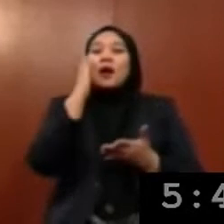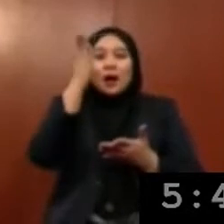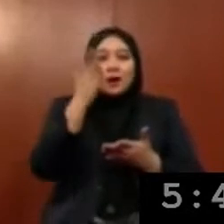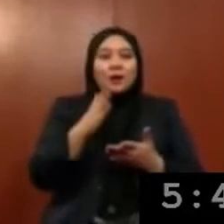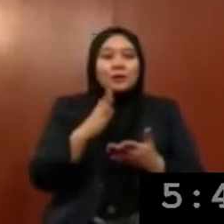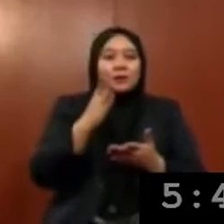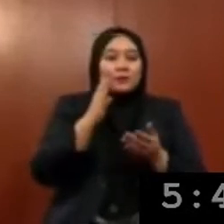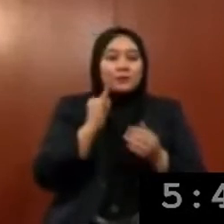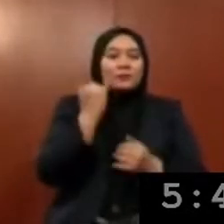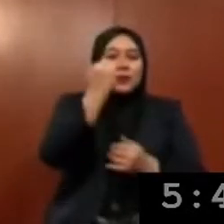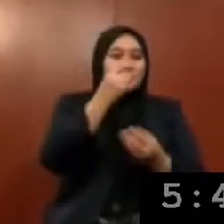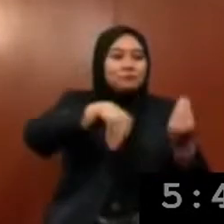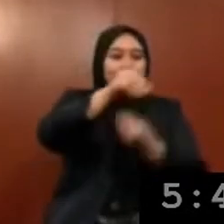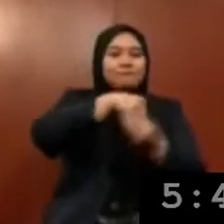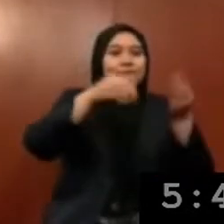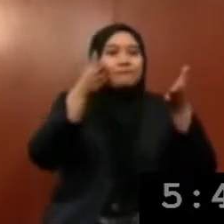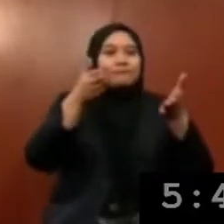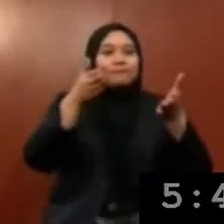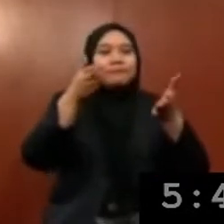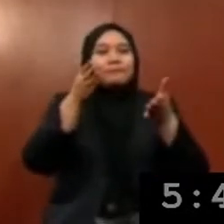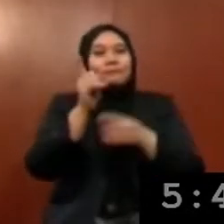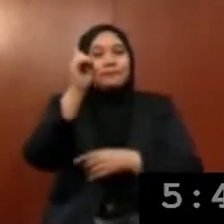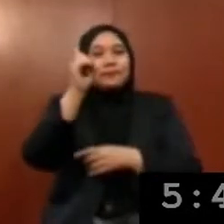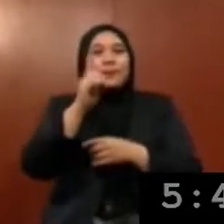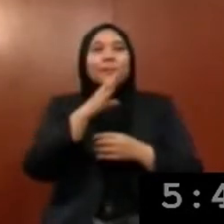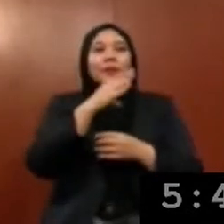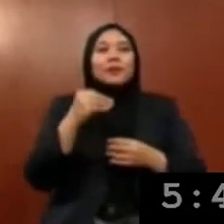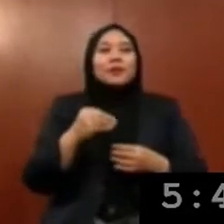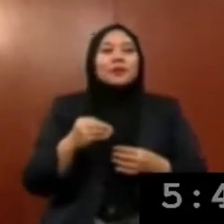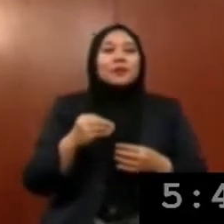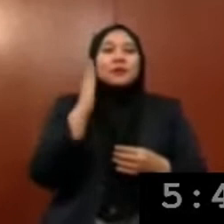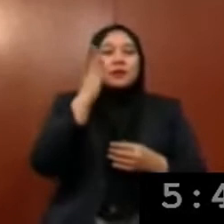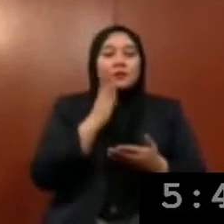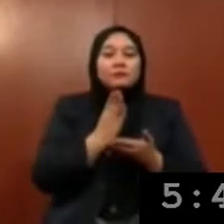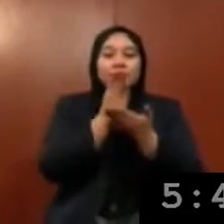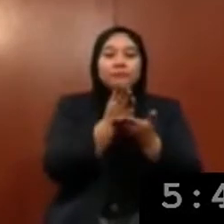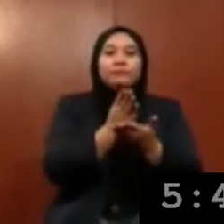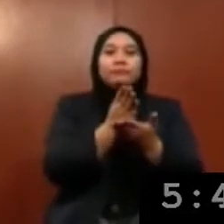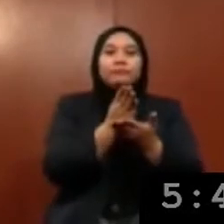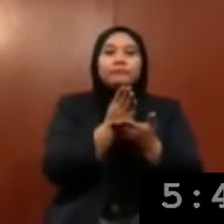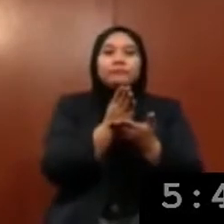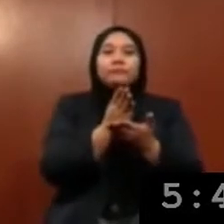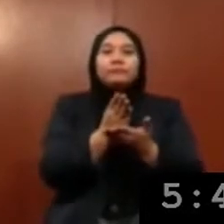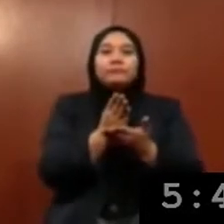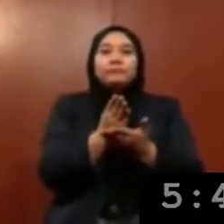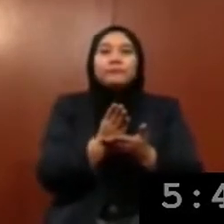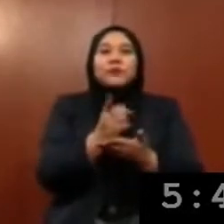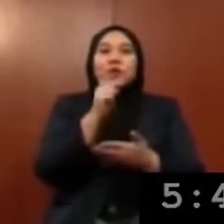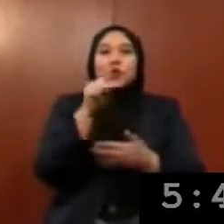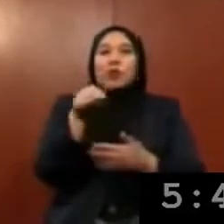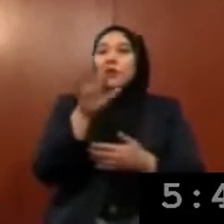menjadi tetamu Allah kerajaan Negeri melalui mbi akan meningkatkan peruntukan bagi insentif muasasah tahun ini yang bernilai